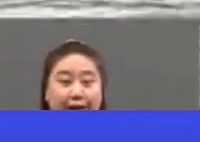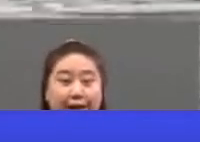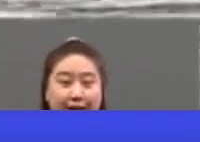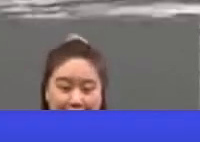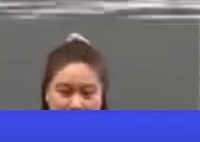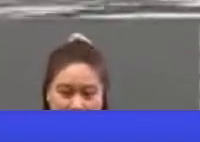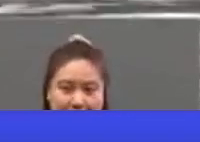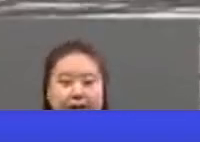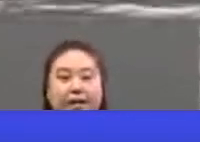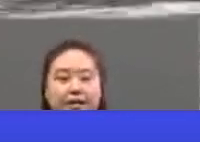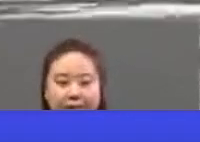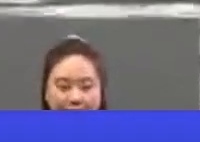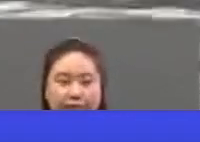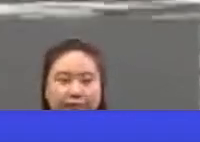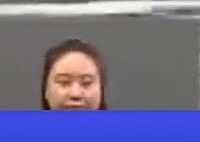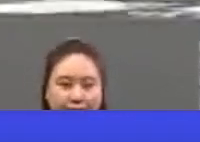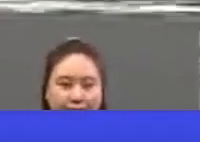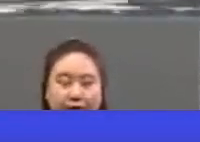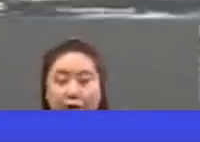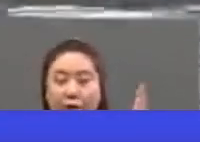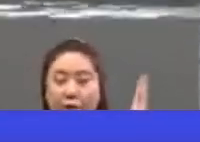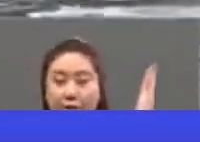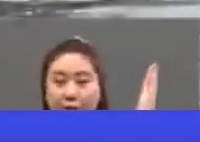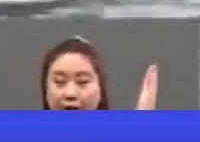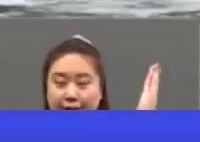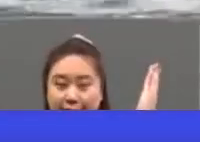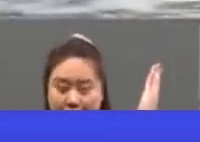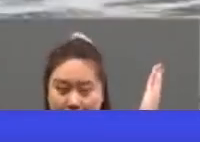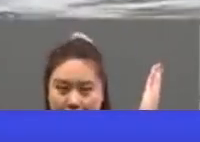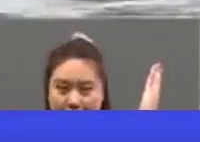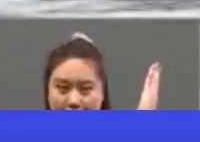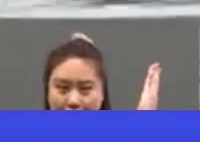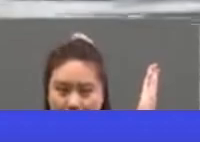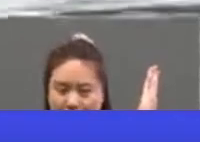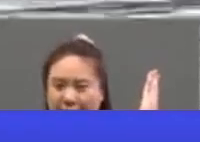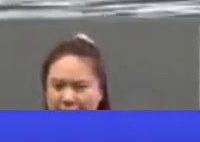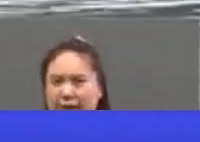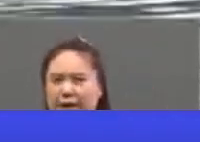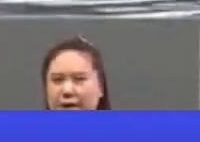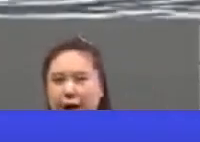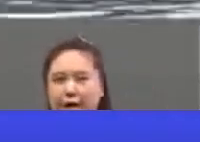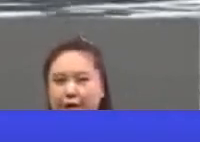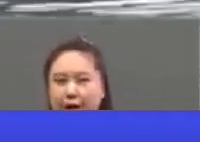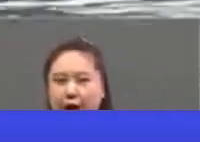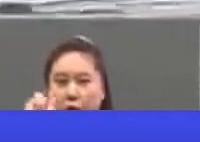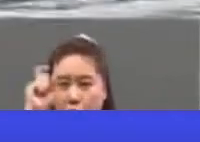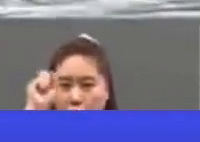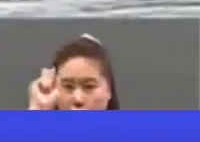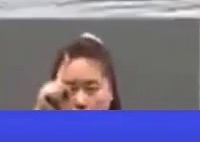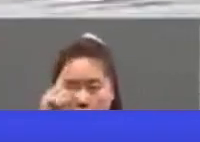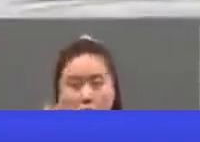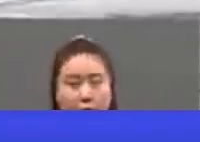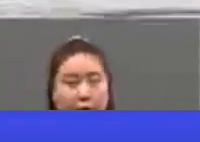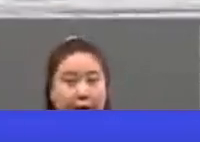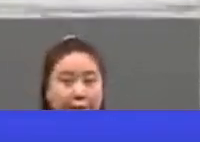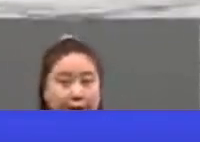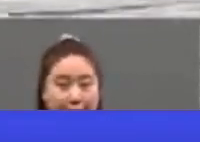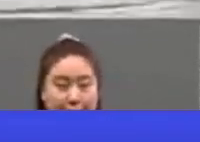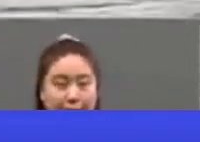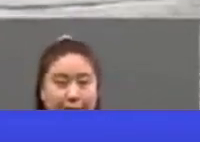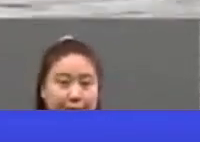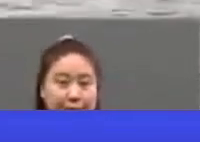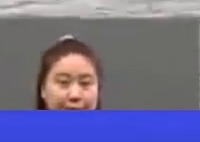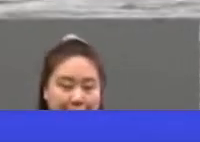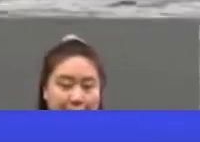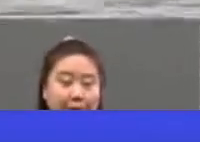ครับอันนี้ก็เป็นสิ่งที่ทางประเทศไทยได้ดำเนินการครับ ค่ะคือก่อนหน้านี้เราก็เคยมีปัญหาเรื่องของกฎหมายเกี่ยวกับการท